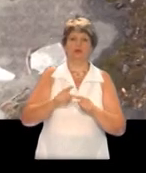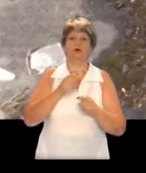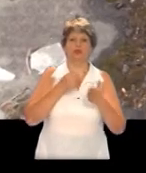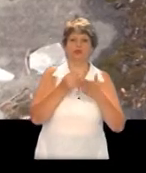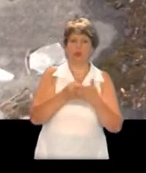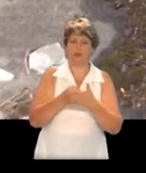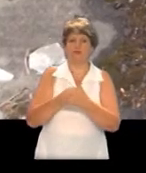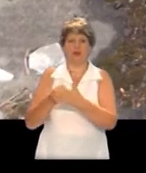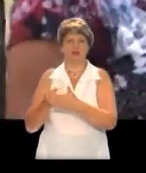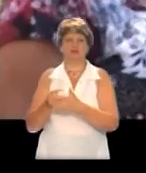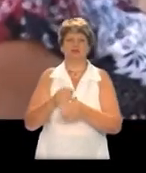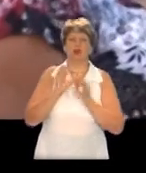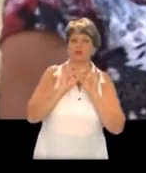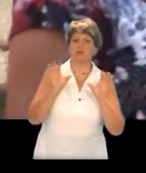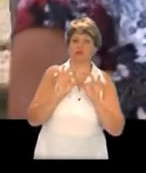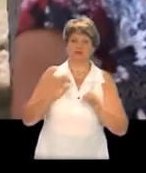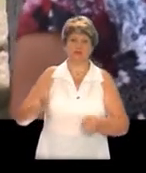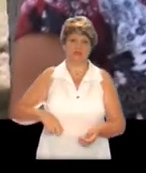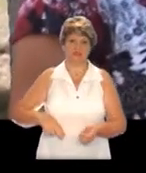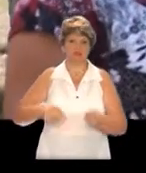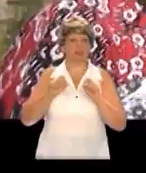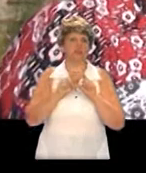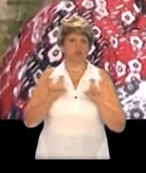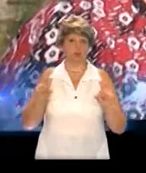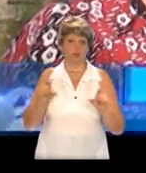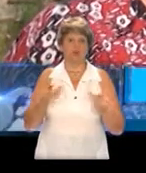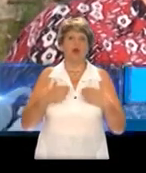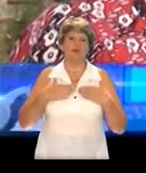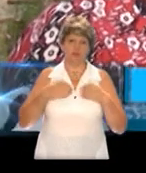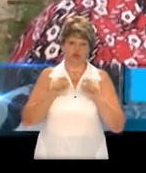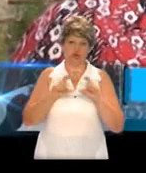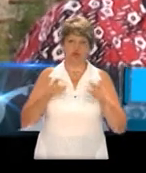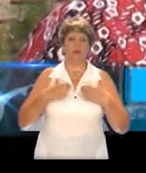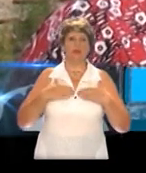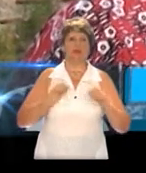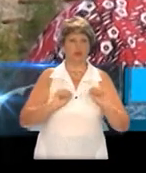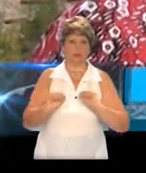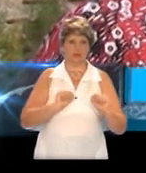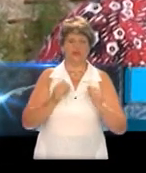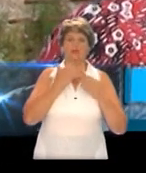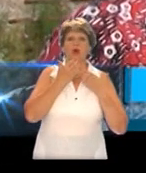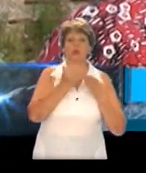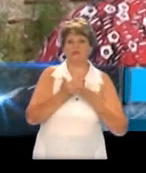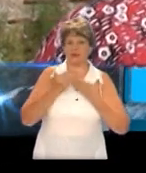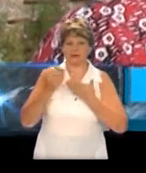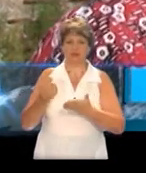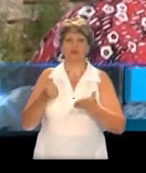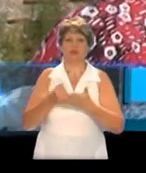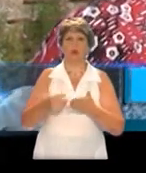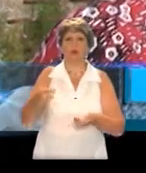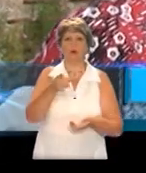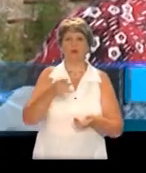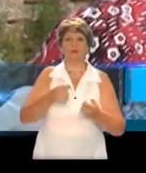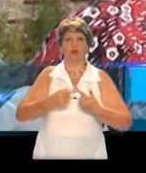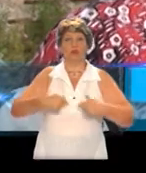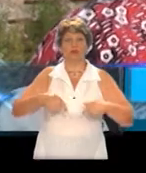стукати в усі двері, із болем розповідає директор школи Неля Дорошкіна. Наша школа, наша адміністрація зверталася до